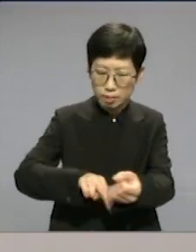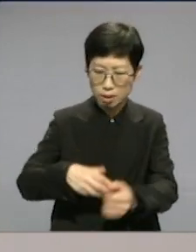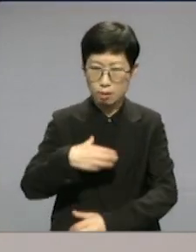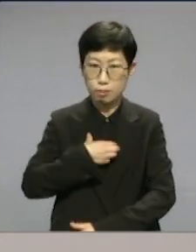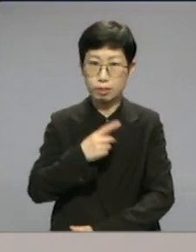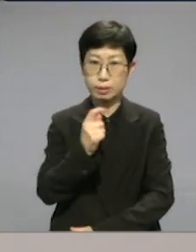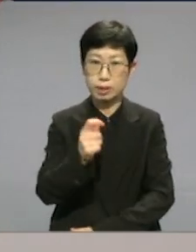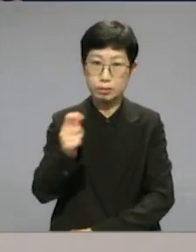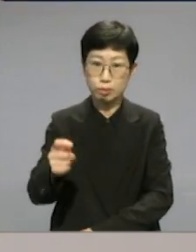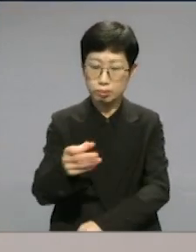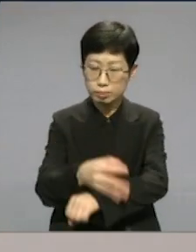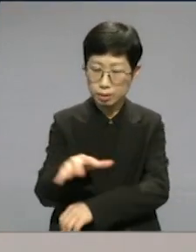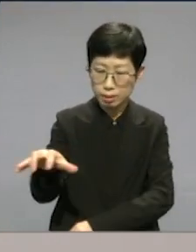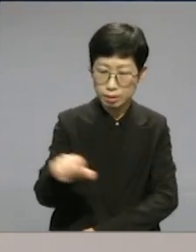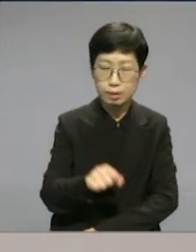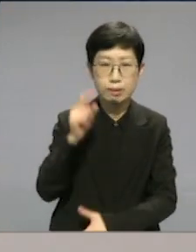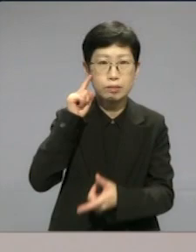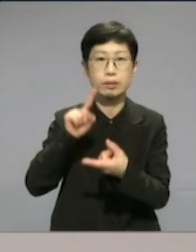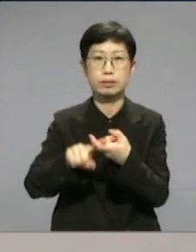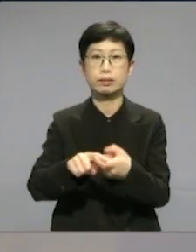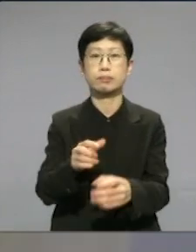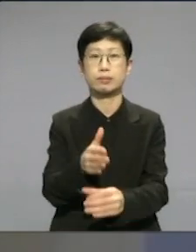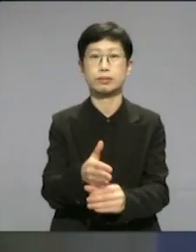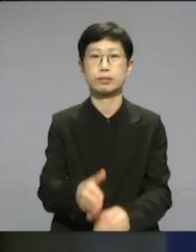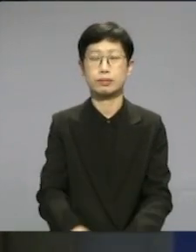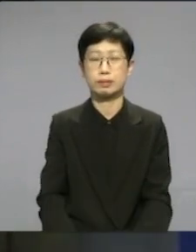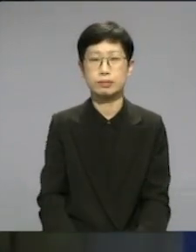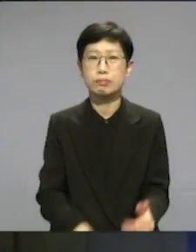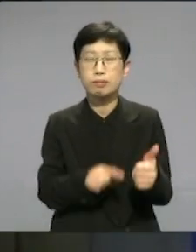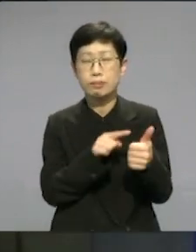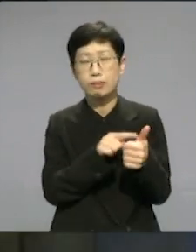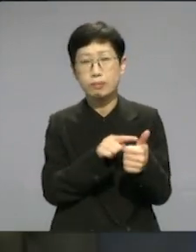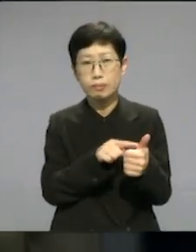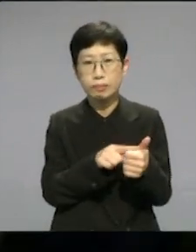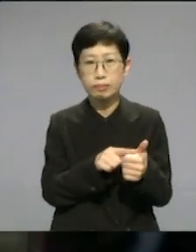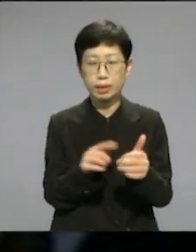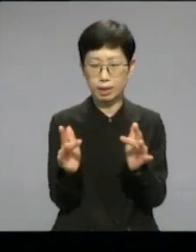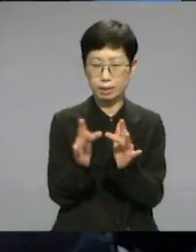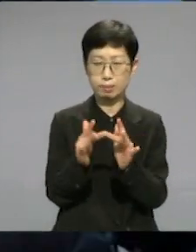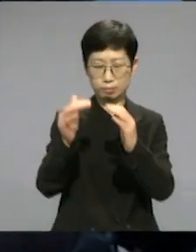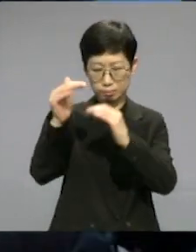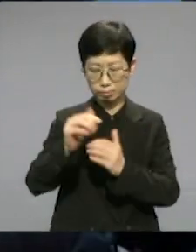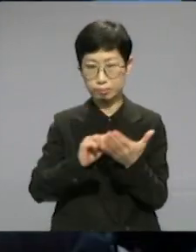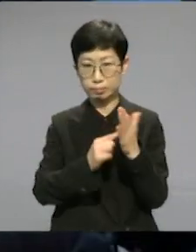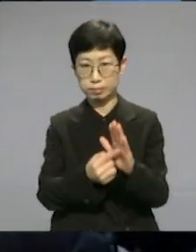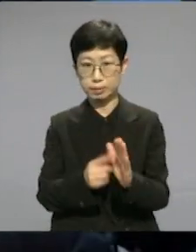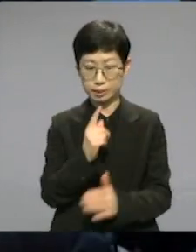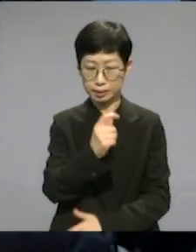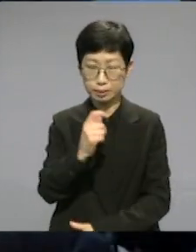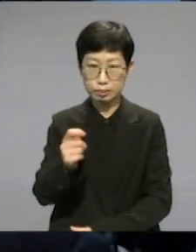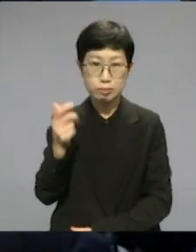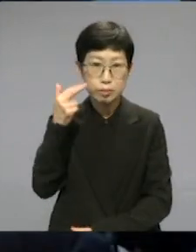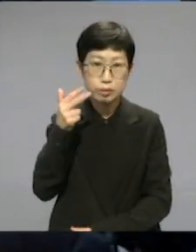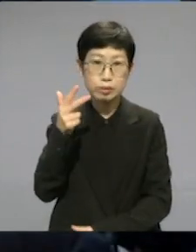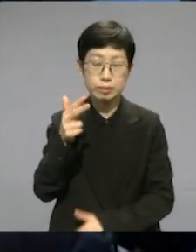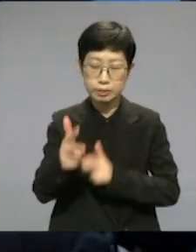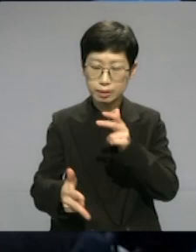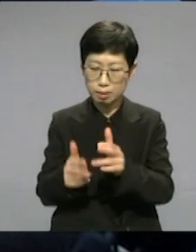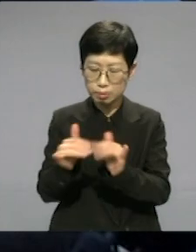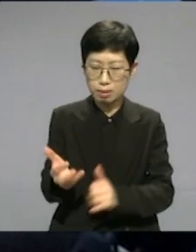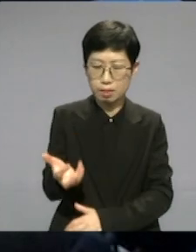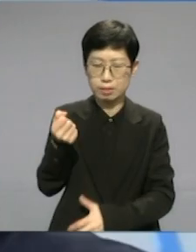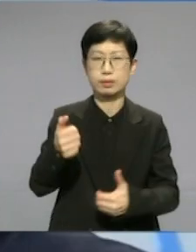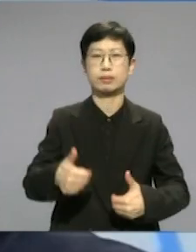틱톡 인수에 관심을 보이고 있습니다. 무누신 전 장관은 인터뷰를 통해 틱톡은 미국 사업가들이 소유해야